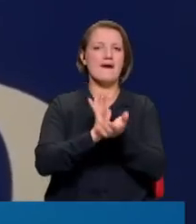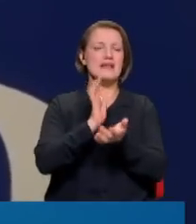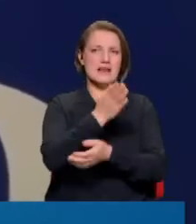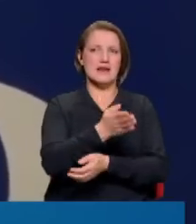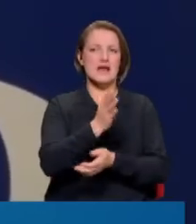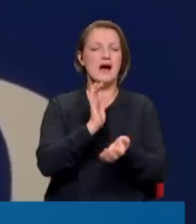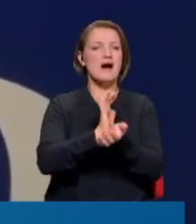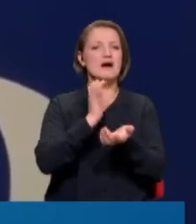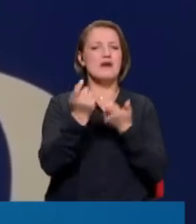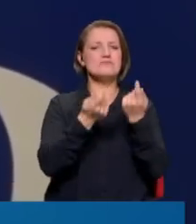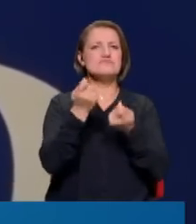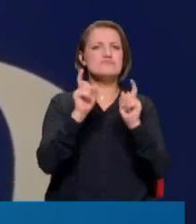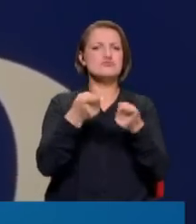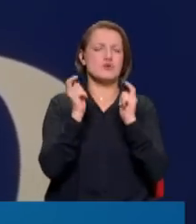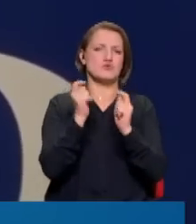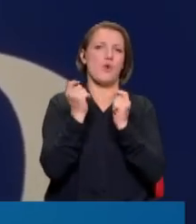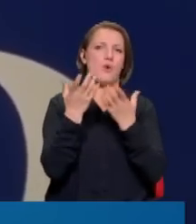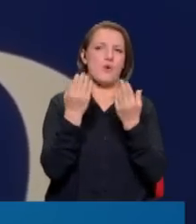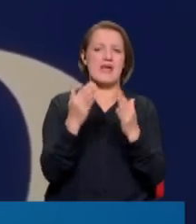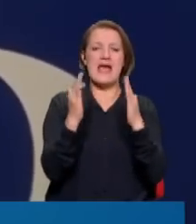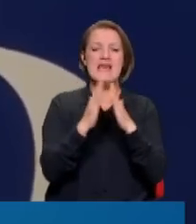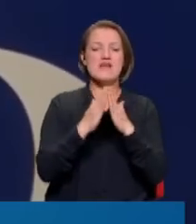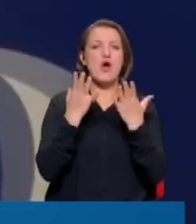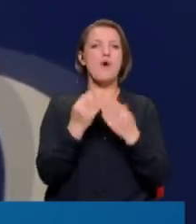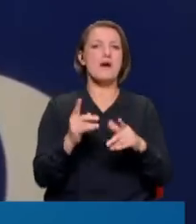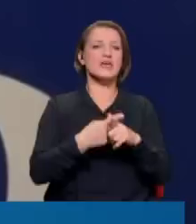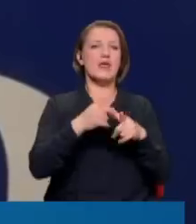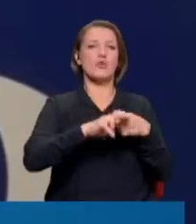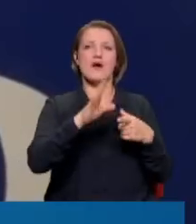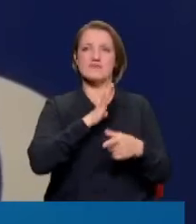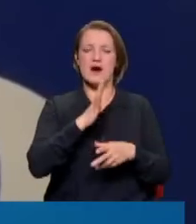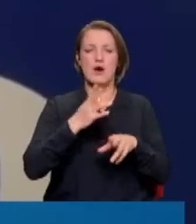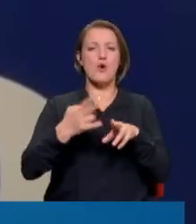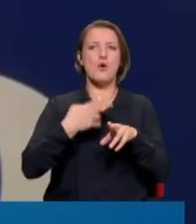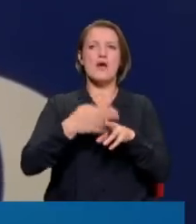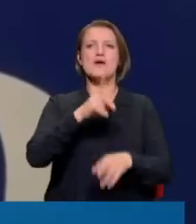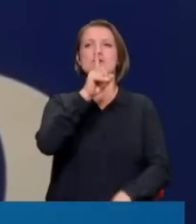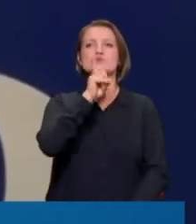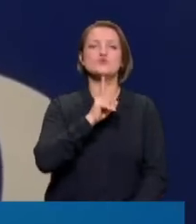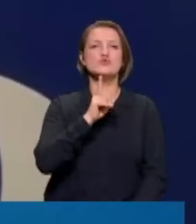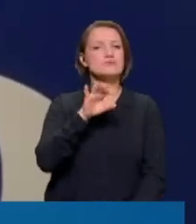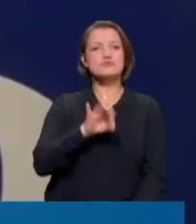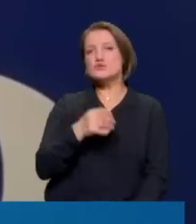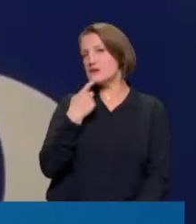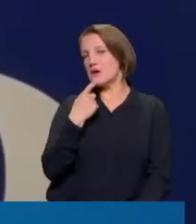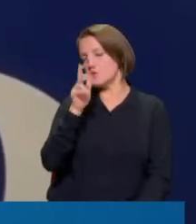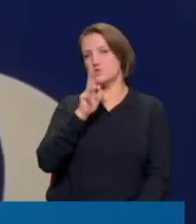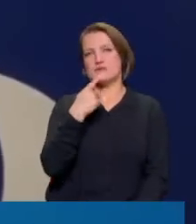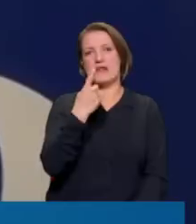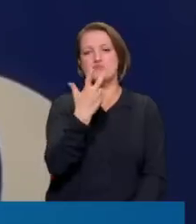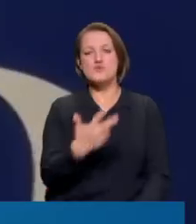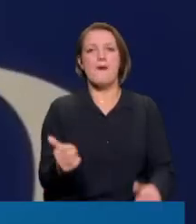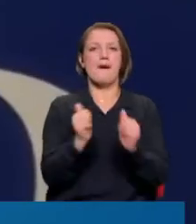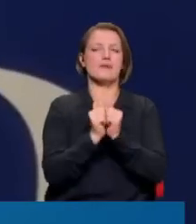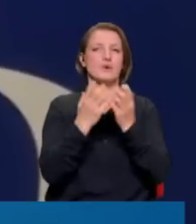söz ediyorum iş bulmaları da çok zorlaştı evleri olmayanlar var örnek Vermem gerek 100 isse Eğer bu sene 300 diyelim 3